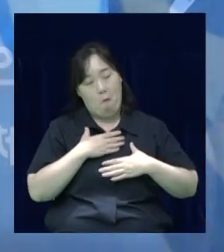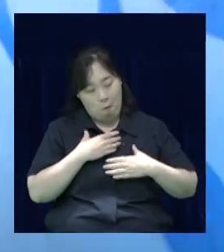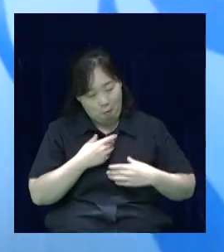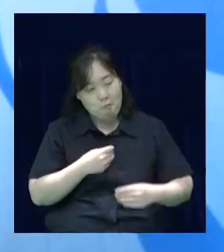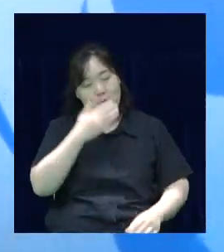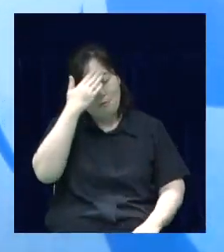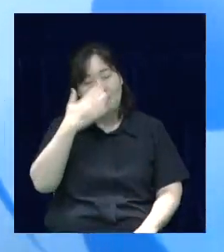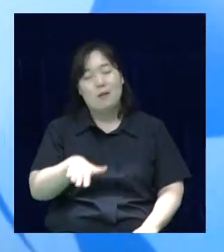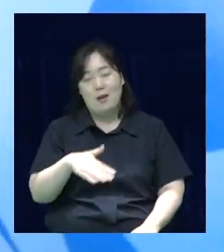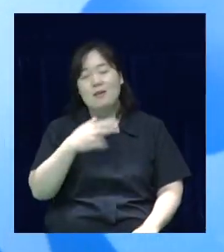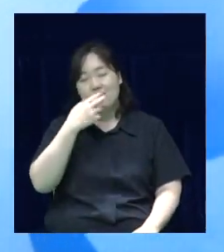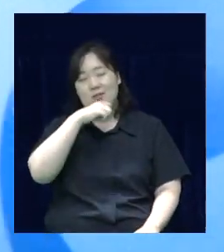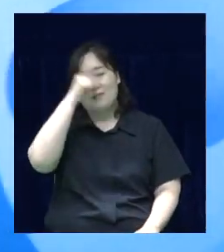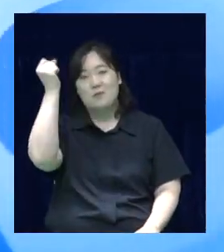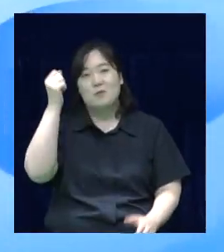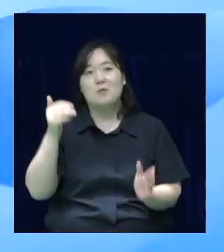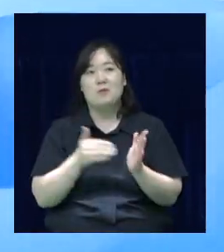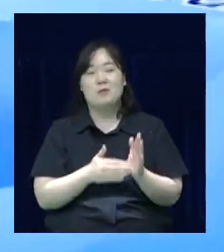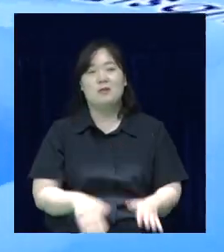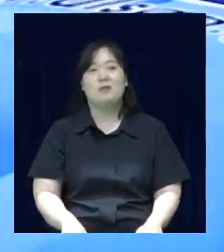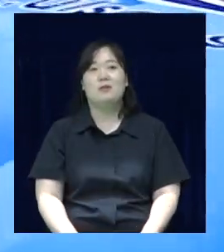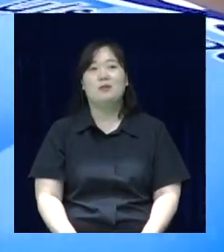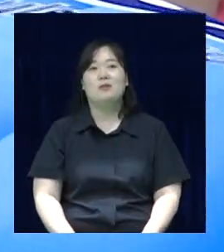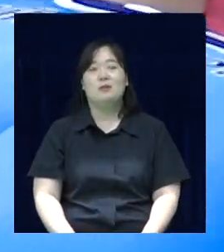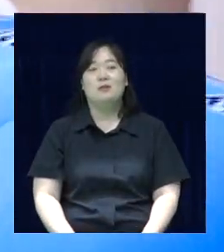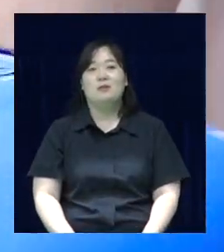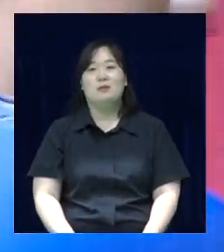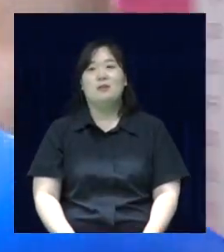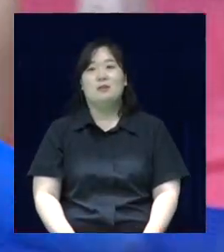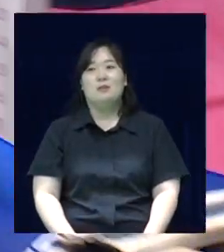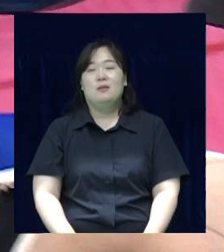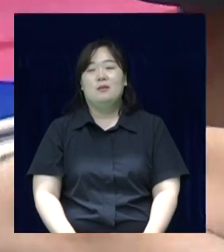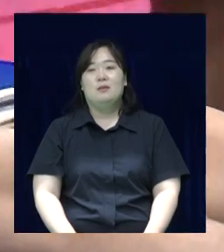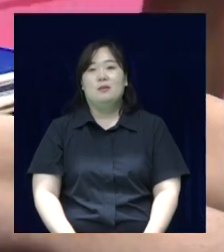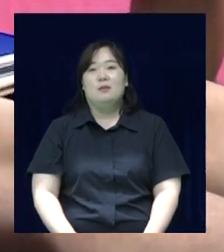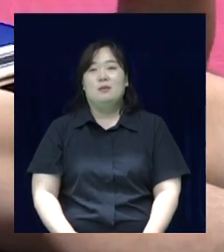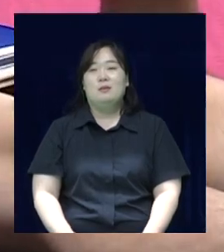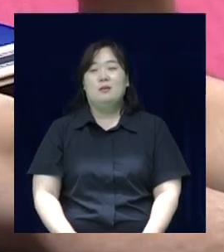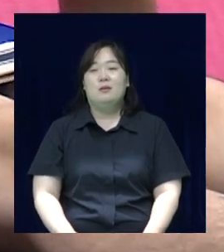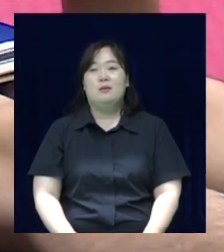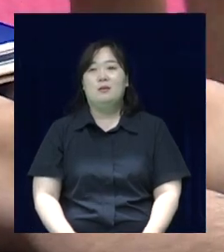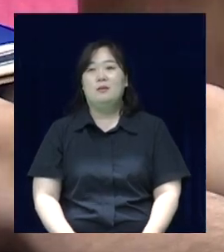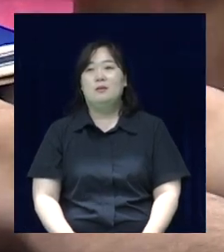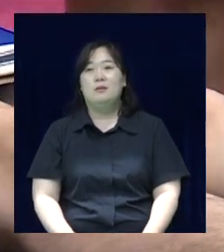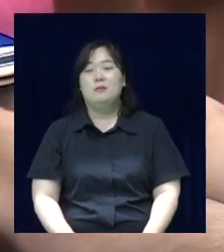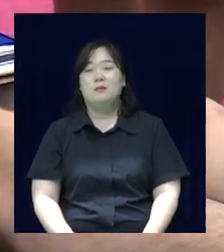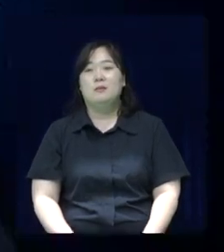확실하게 70kg을 좀 이를 악물면서 성공시켰던 정금산 선수.